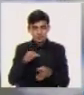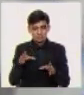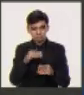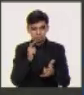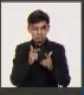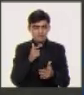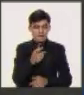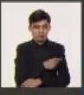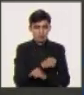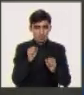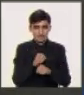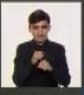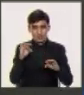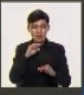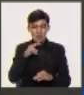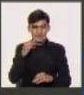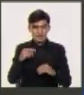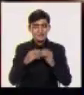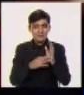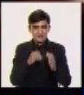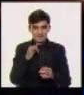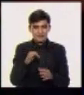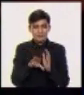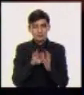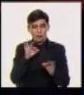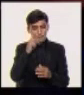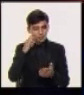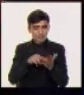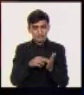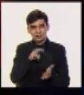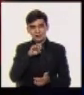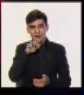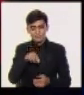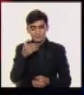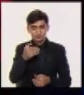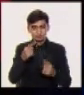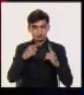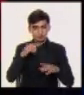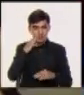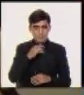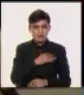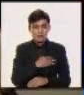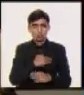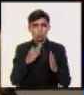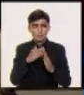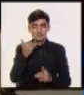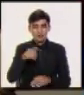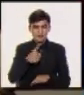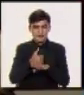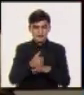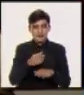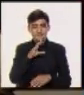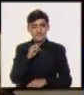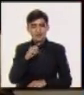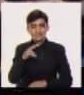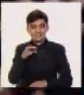утверждения вакцины от COVID-19. Из-за этого предвыборные планы Трампа могут рухнуть. Глава Белого дома неоднократно заявлял, что